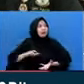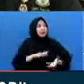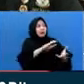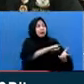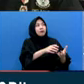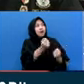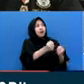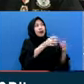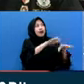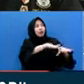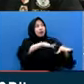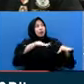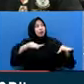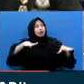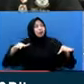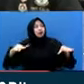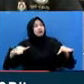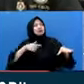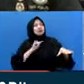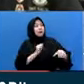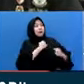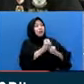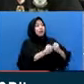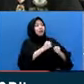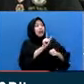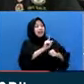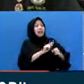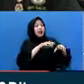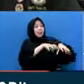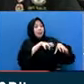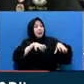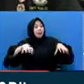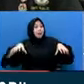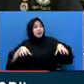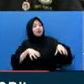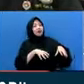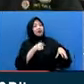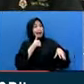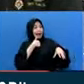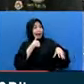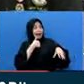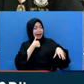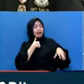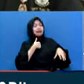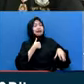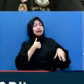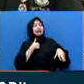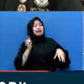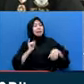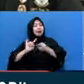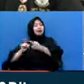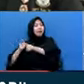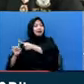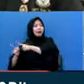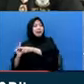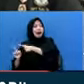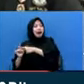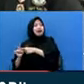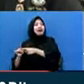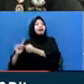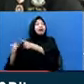ee P rekanan sasama rental ya kalau dari saya sendiri atau teman-teman yang lain e belum ada